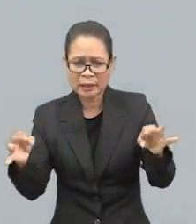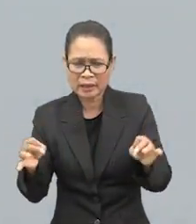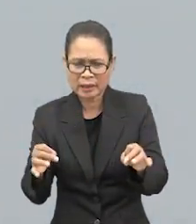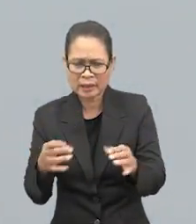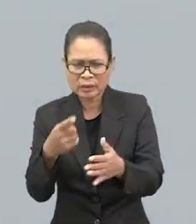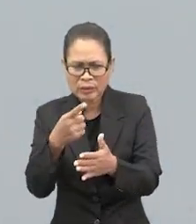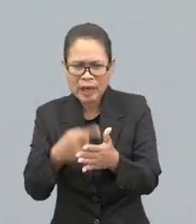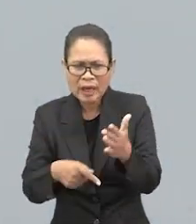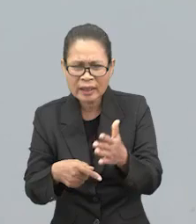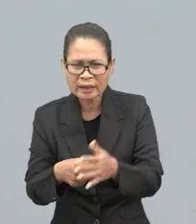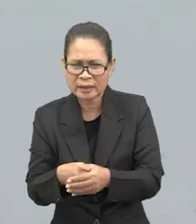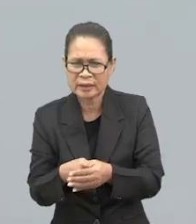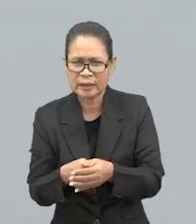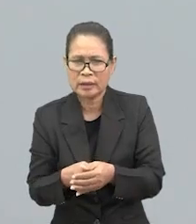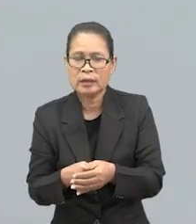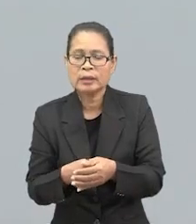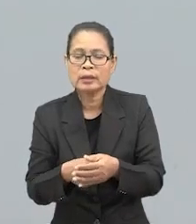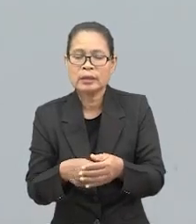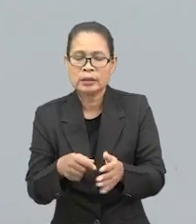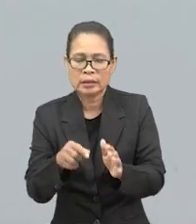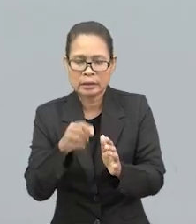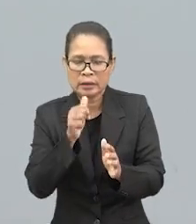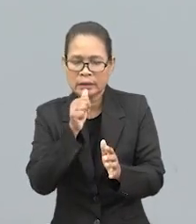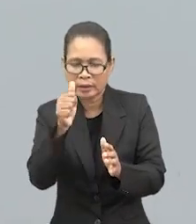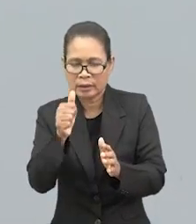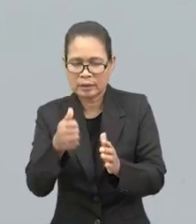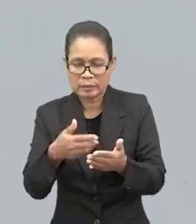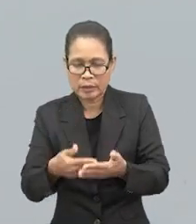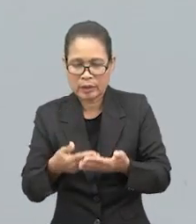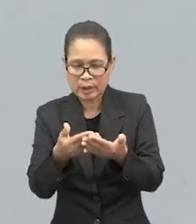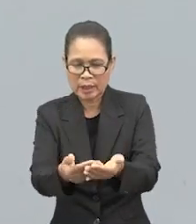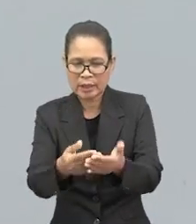ai con thì ngọt khá nếp bằng cát. Chầm náo.